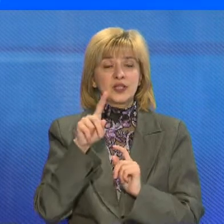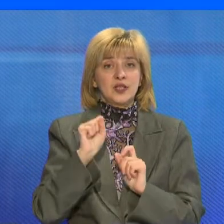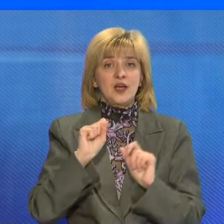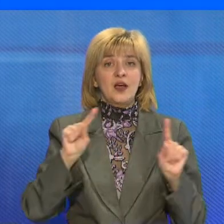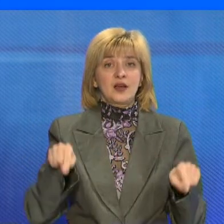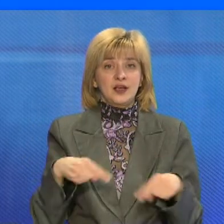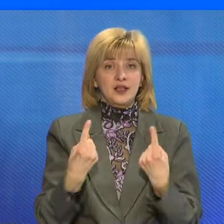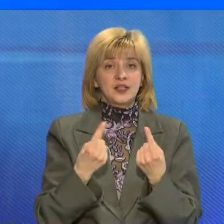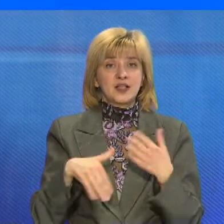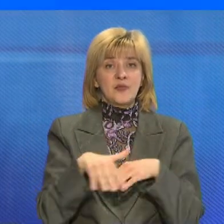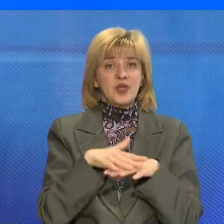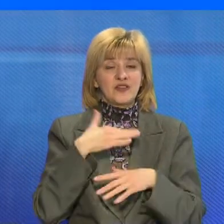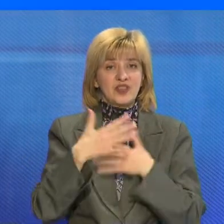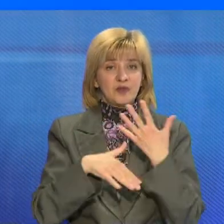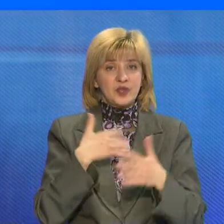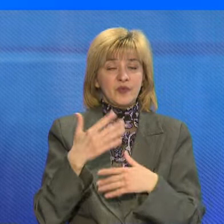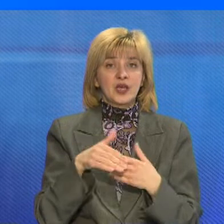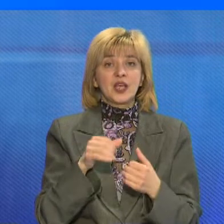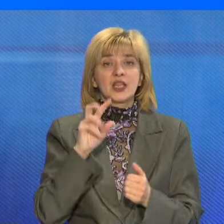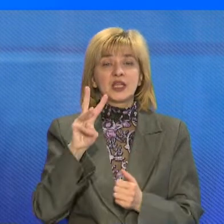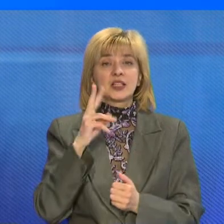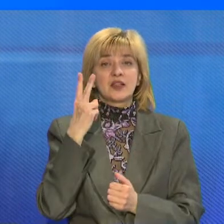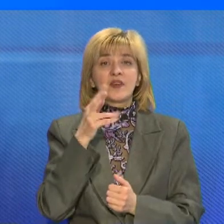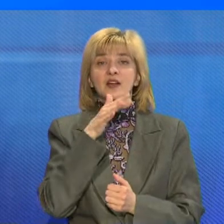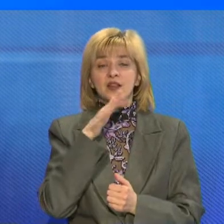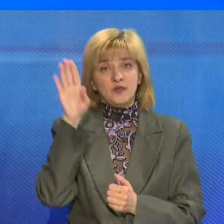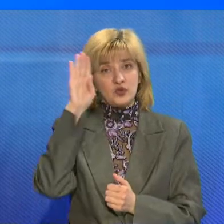беспарадкаў. 32-гадоваму мужчыне, які нідзе не працуе,